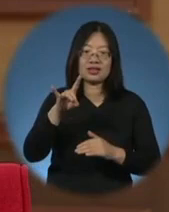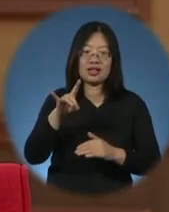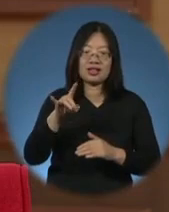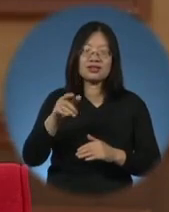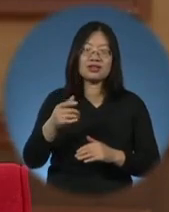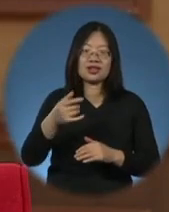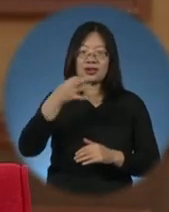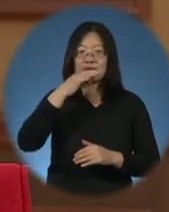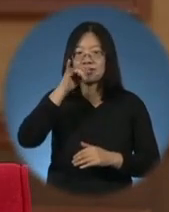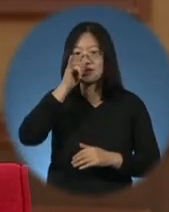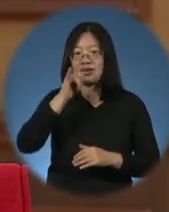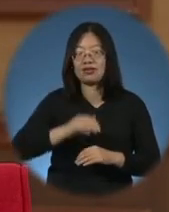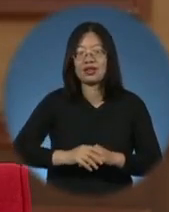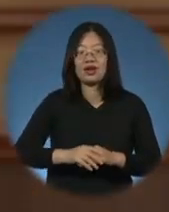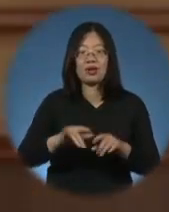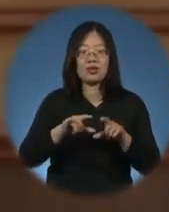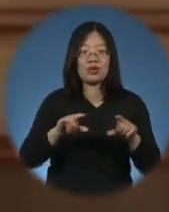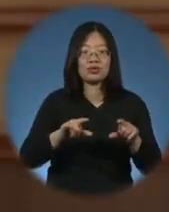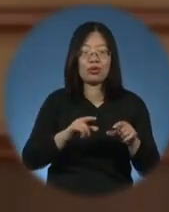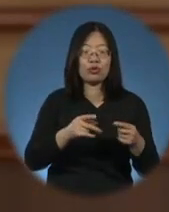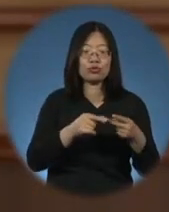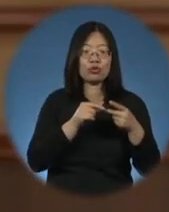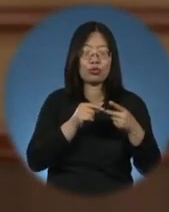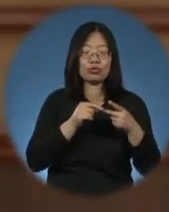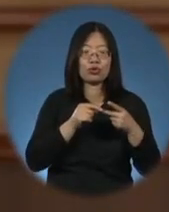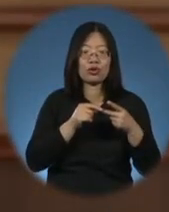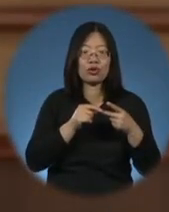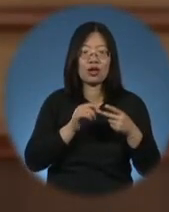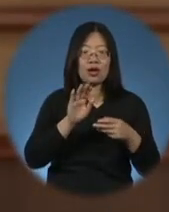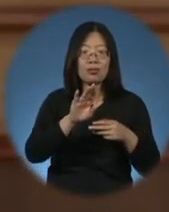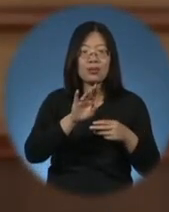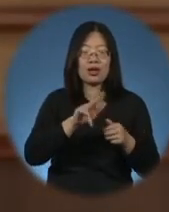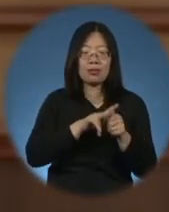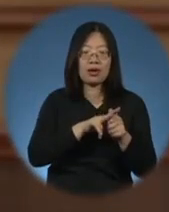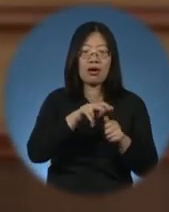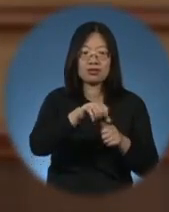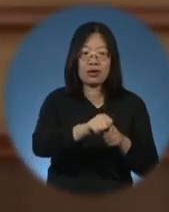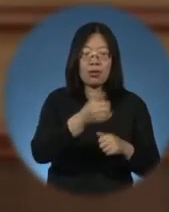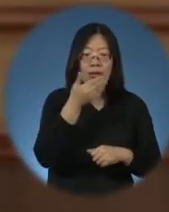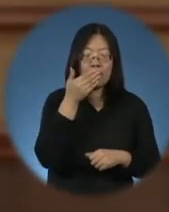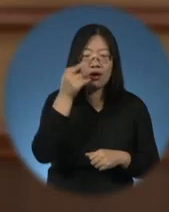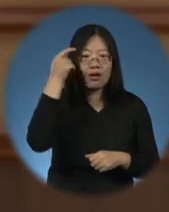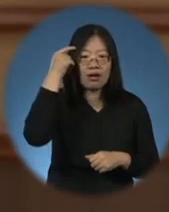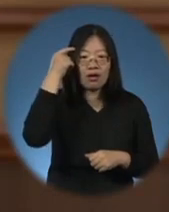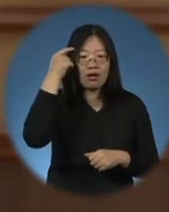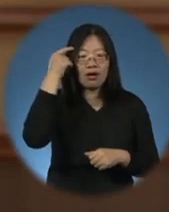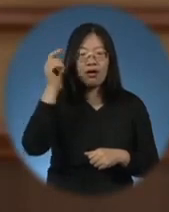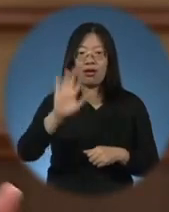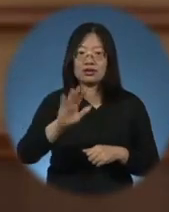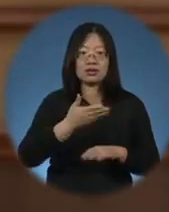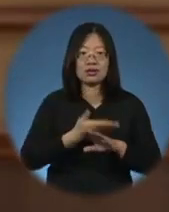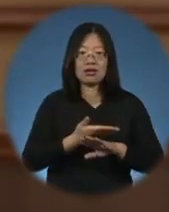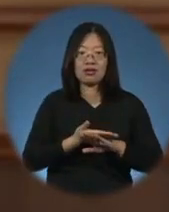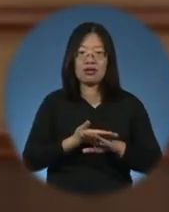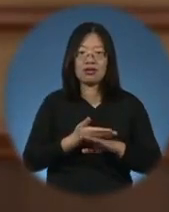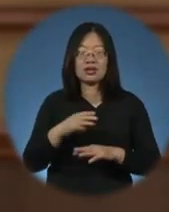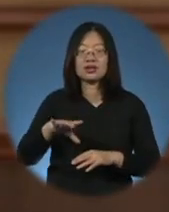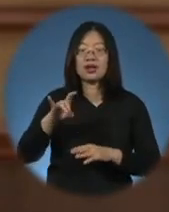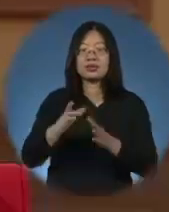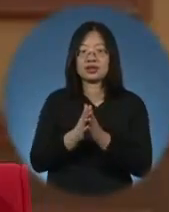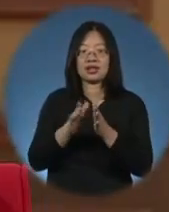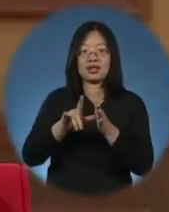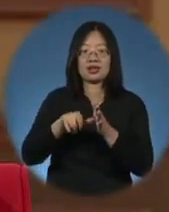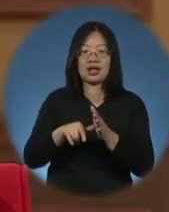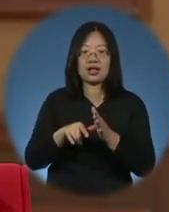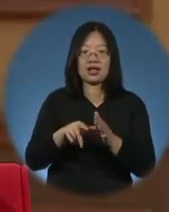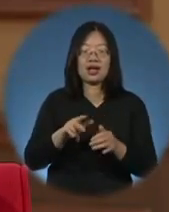하는 게 유리합니다. 보통 뒤에 해야 앞에 간 말을 잡고 갈 수 있다 이렇게 생각하는데 그쵸, 아니에요? 예. 먼저가 그러니까 유리해요? 처음 시작할